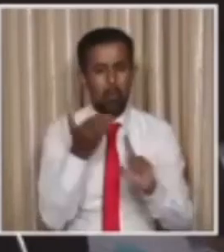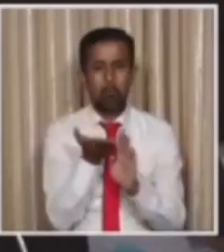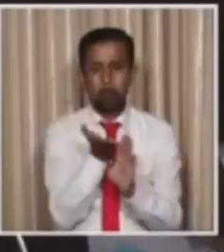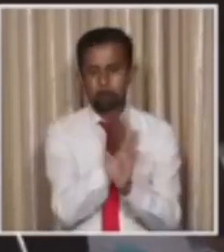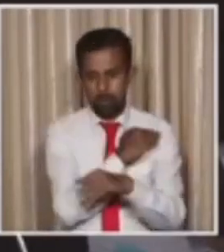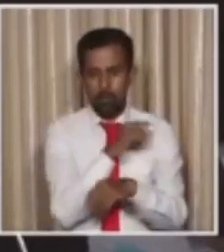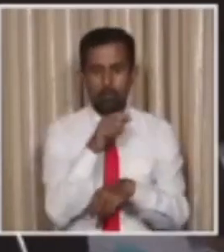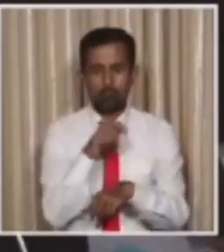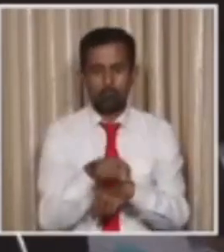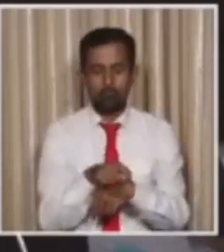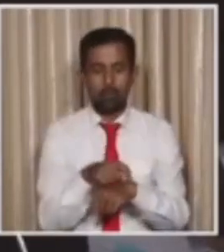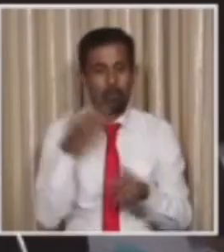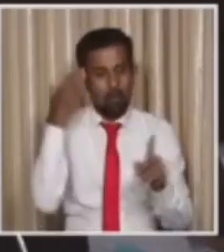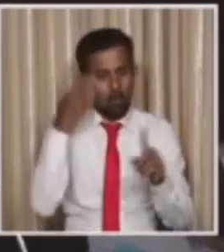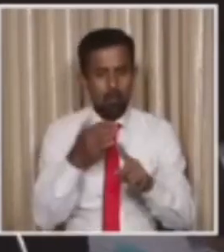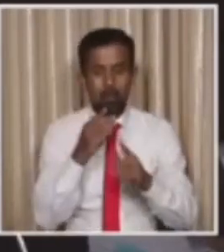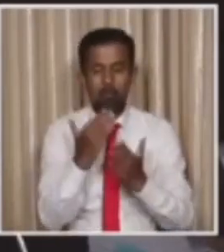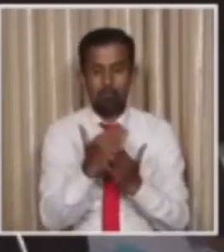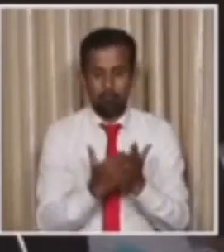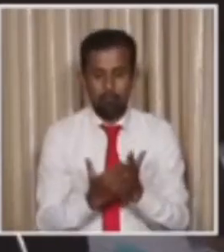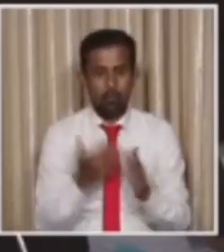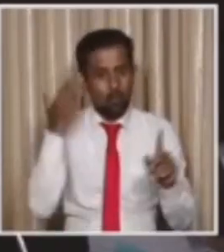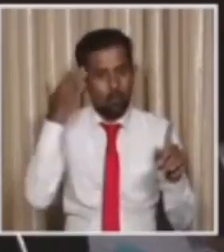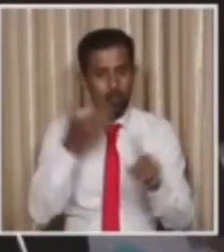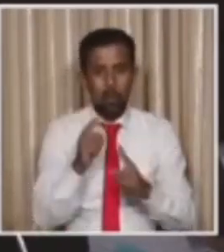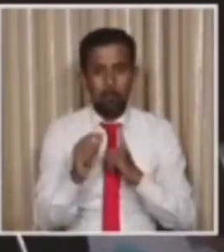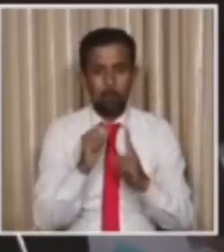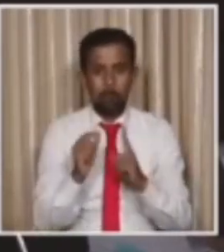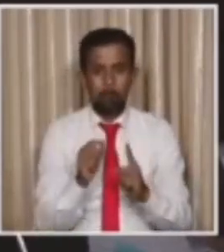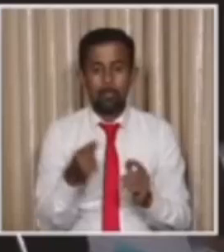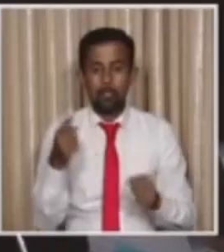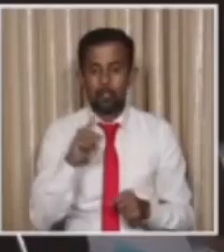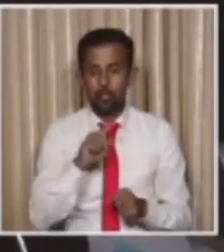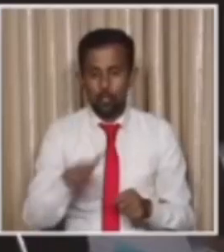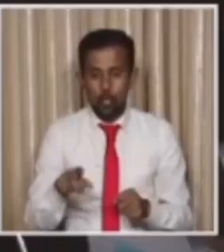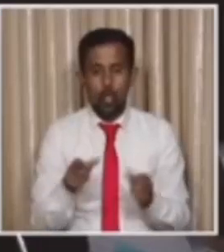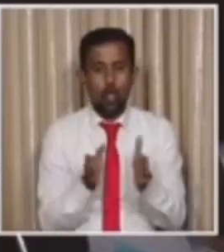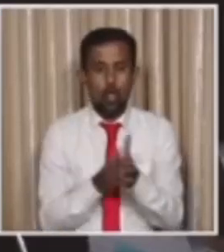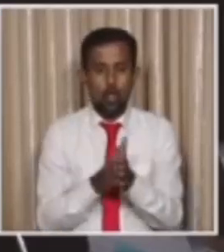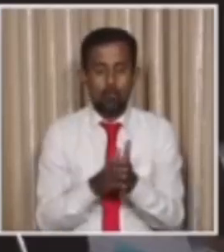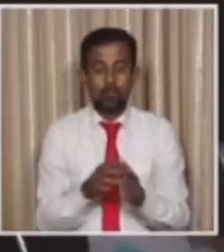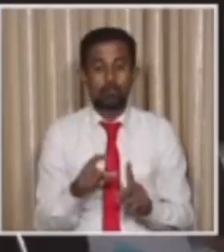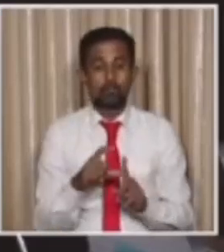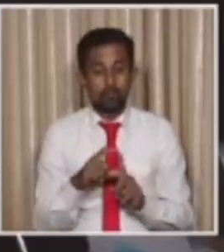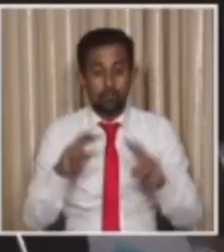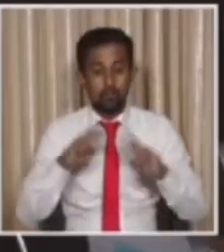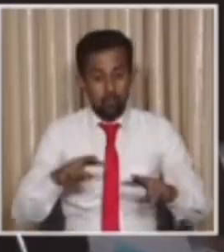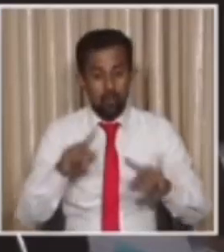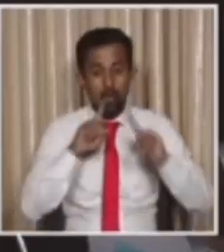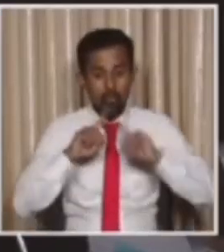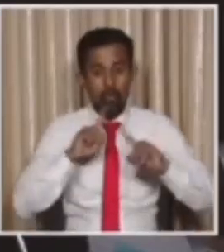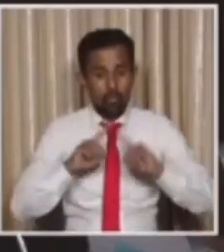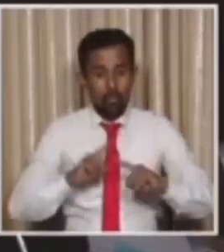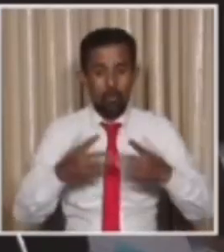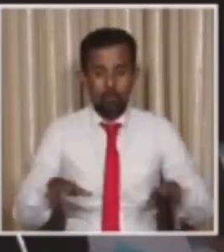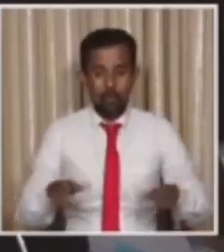කාලයේ ඇතිවෙච්ච කාරණාව ගැන. මේ පිළිබඳව පාර්ලිමේන්තු අනුකමිටුවලදී බොහොම බැරෑරුම සාකච්ඡා වුණා.